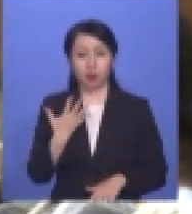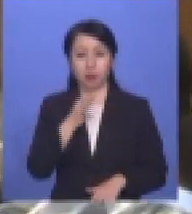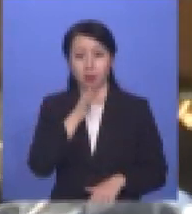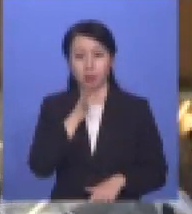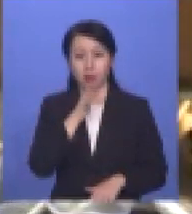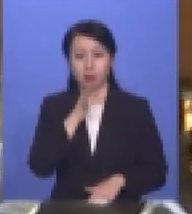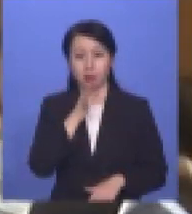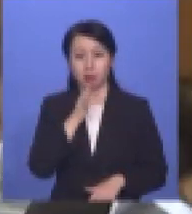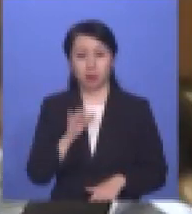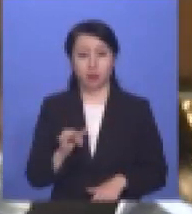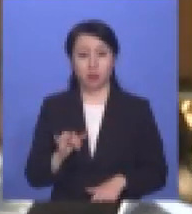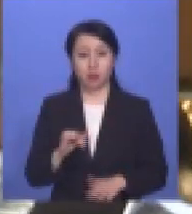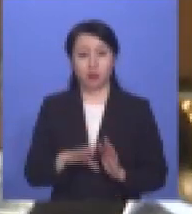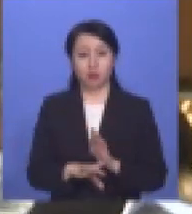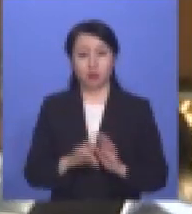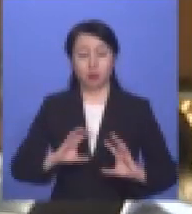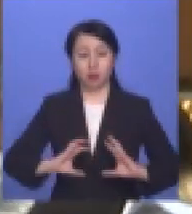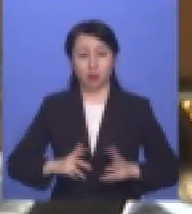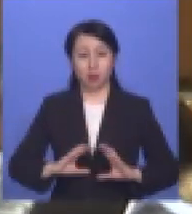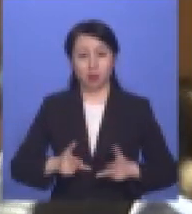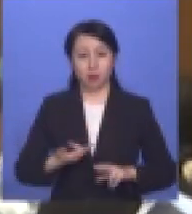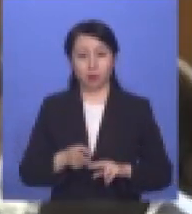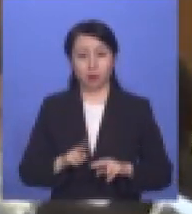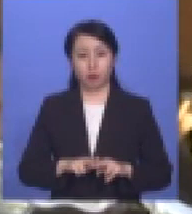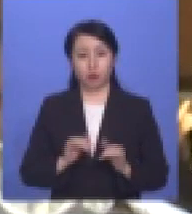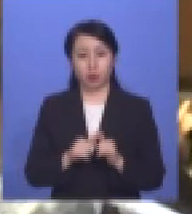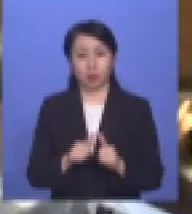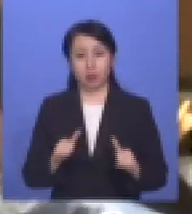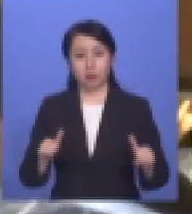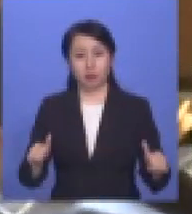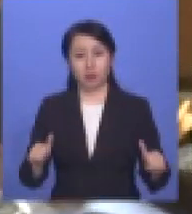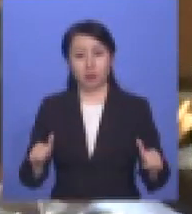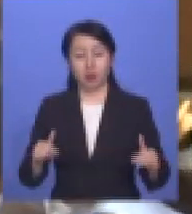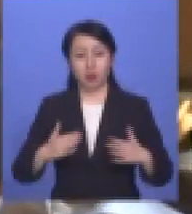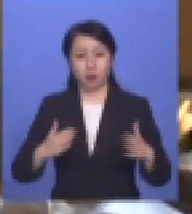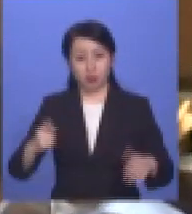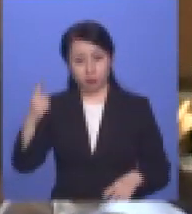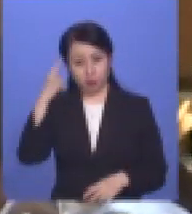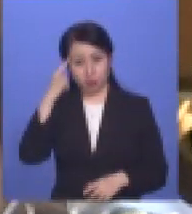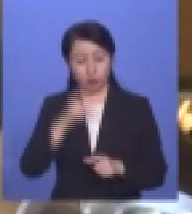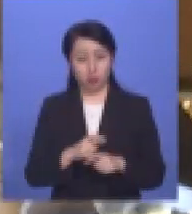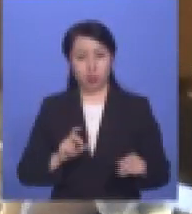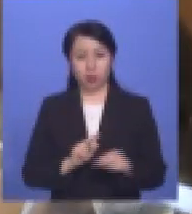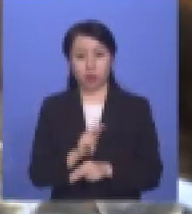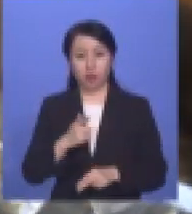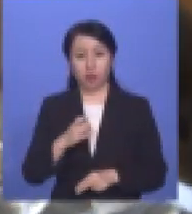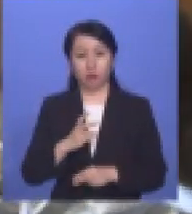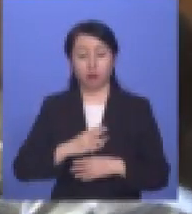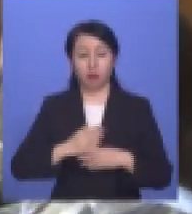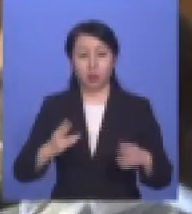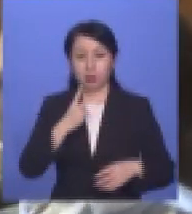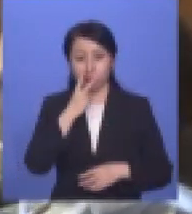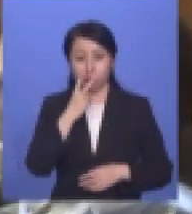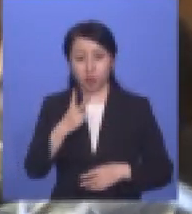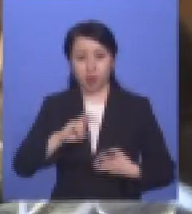да, и выбрала я географию, потому что она развивает глобальное мышление. Человек, изучающий географию, мыслит глобально. Он смотрит